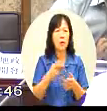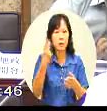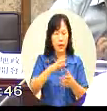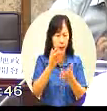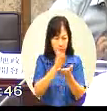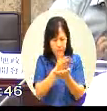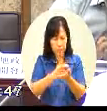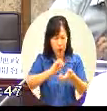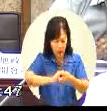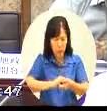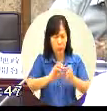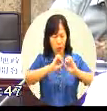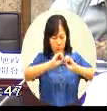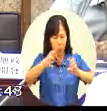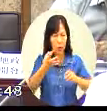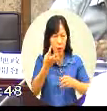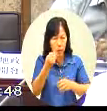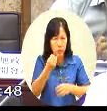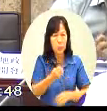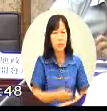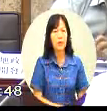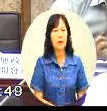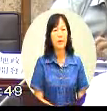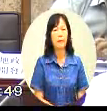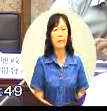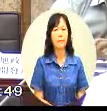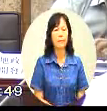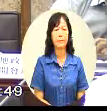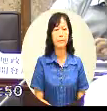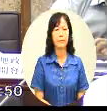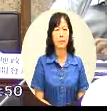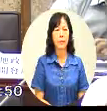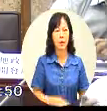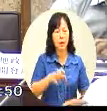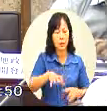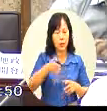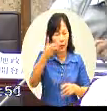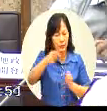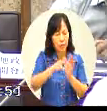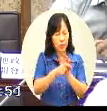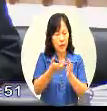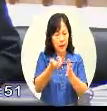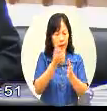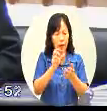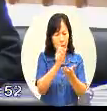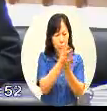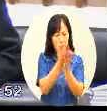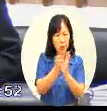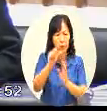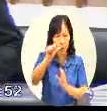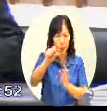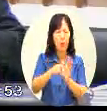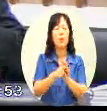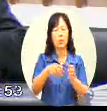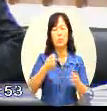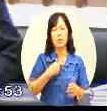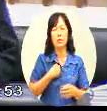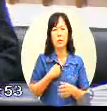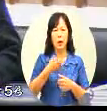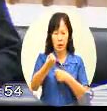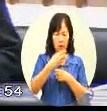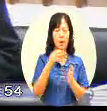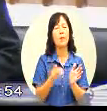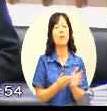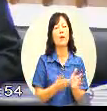评断这个公告地价的一个调整状况。 局长， 所以我们 那五项我通通都知道啊，你也告诉过